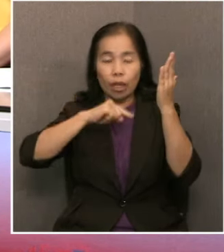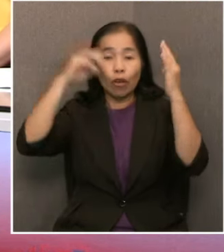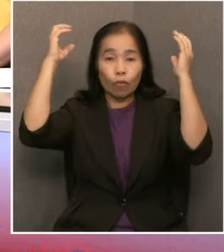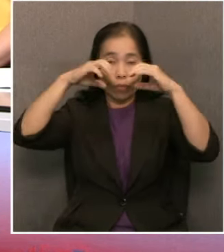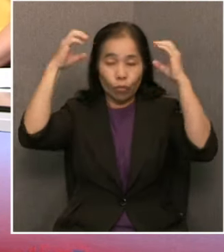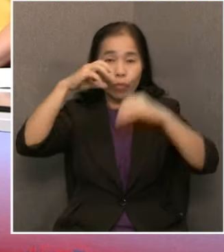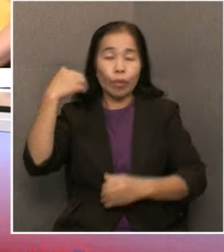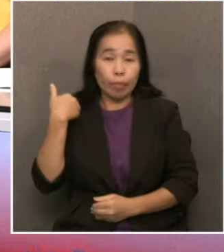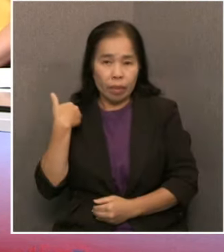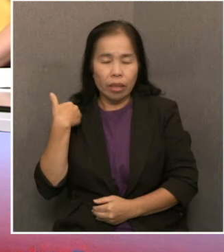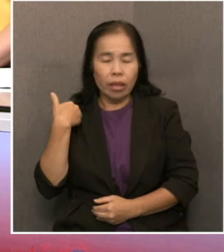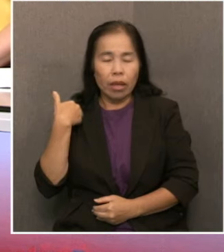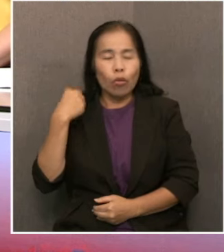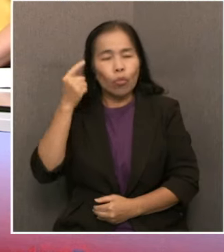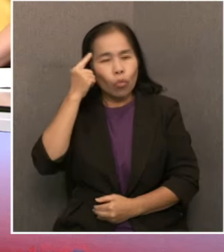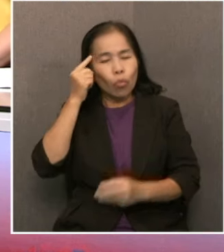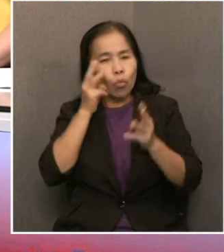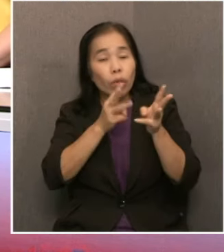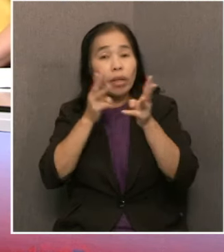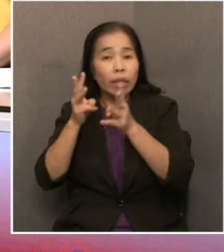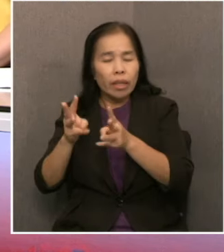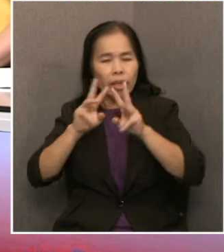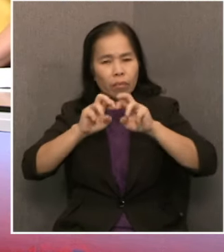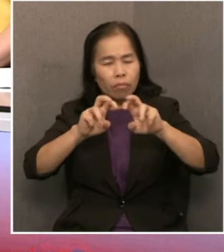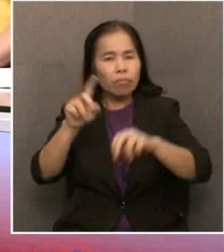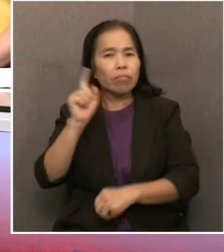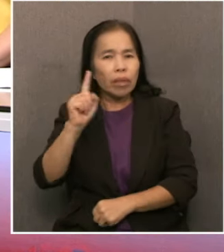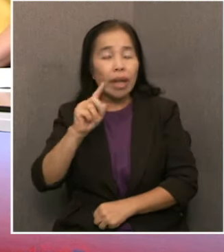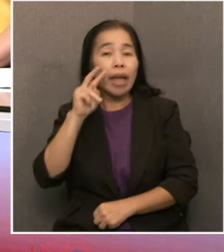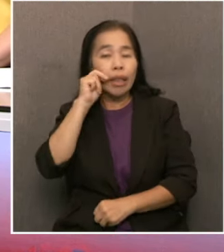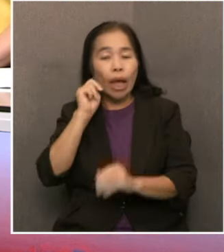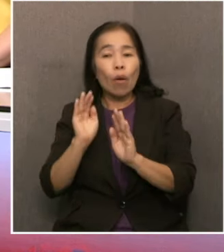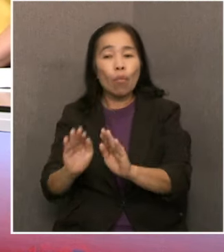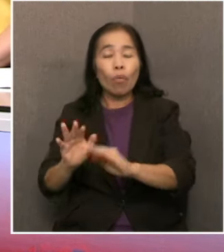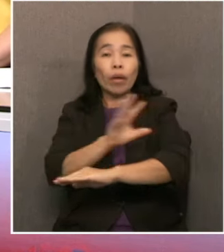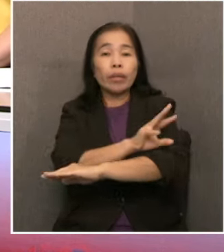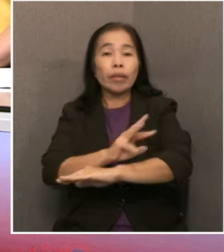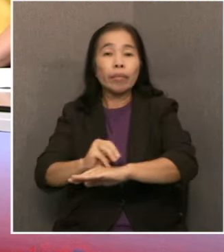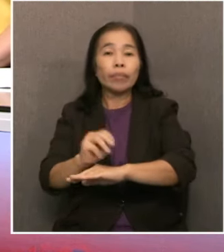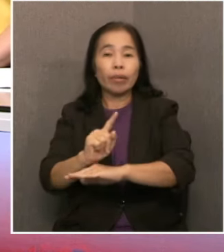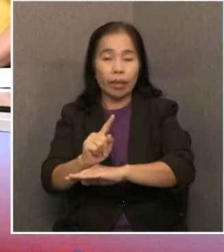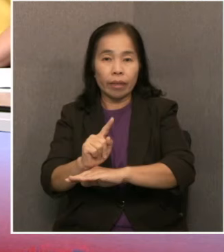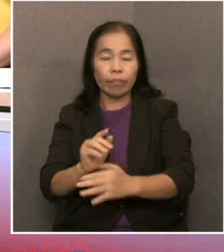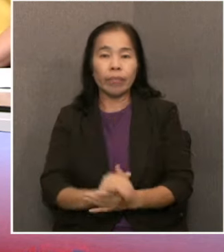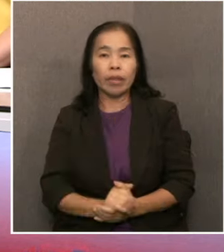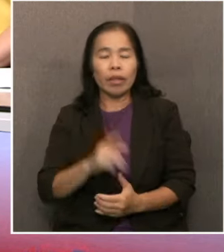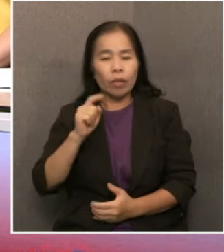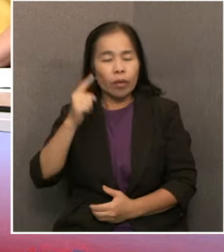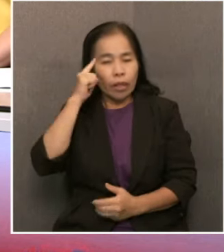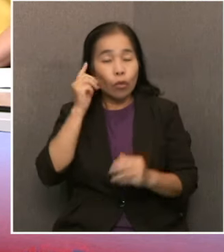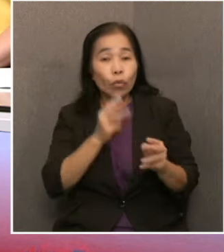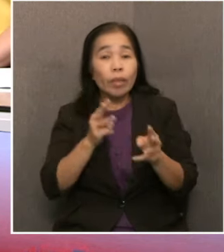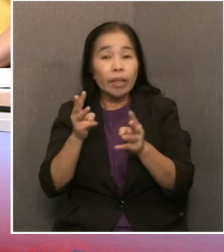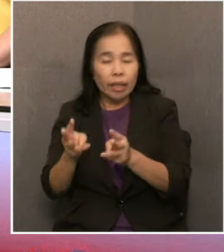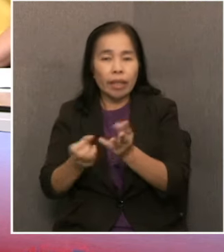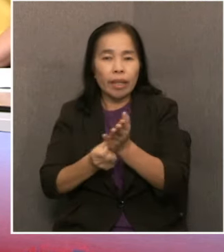ร่มถึงถอดบทเรียนด้วยกับกรณีอ่างเก็น้ำในเปที่จัวรดมหาสรรคามที่แตกก็จะต้องหาแวทางในการรบม